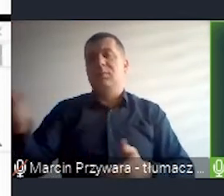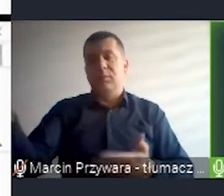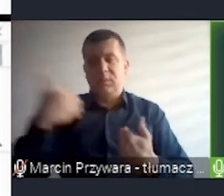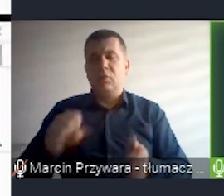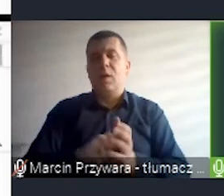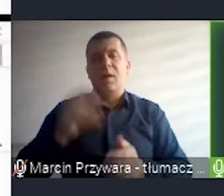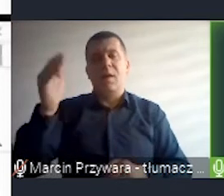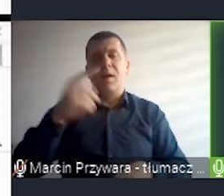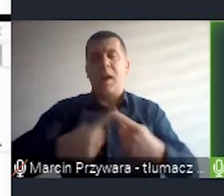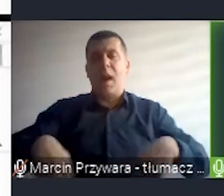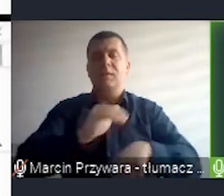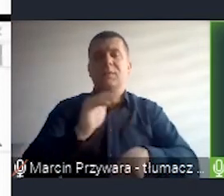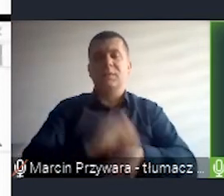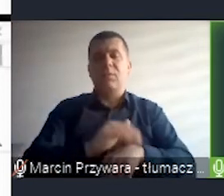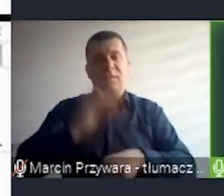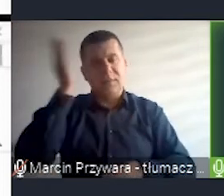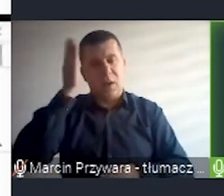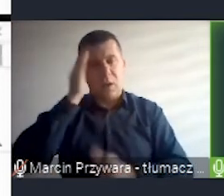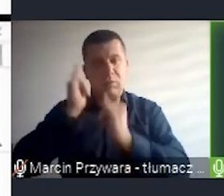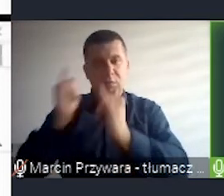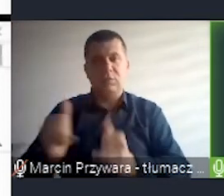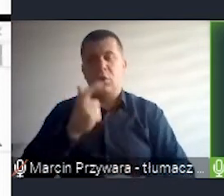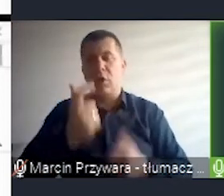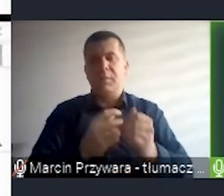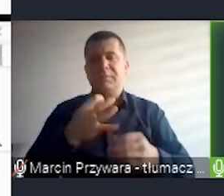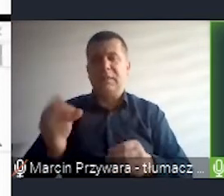podmiot, więc wywindował poprzeczkę